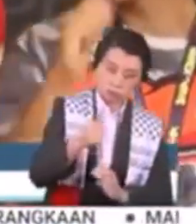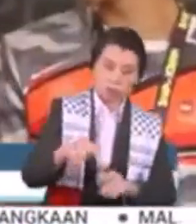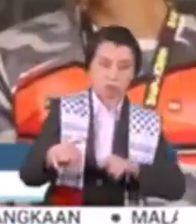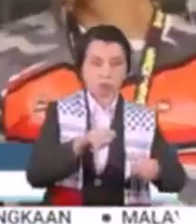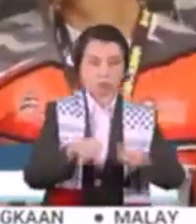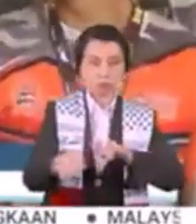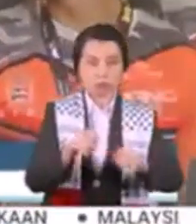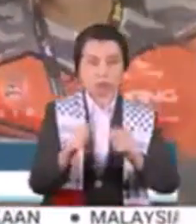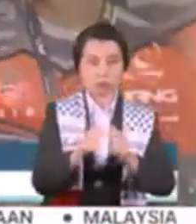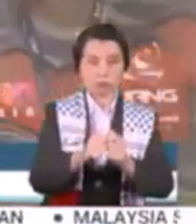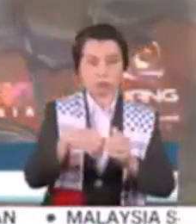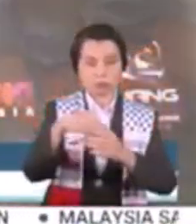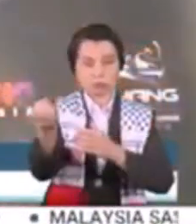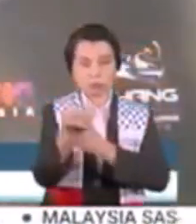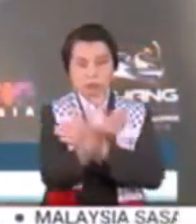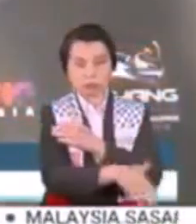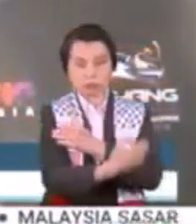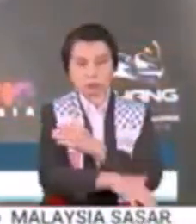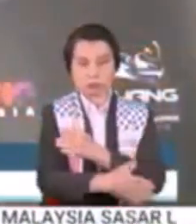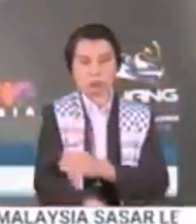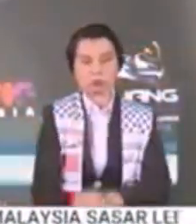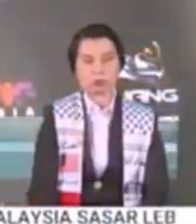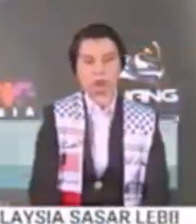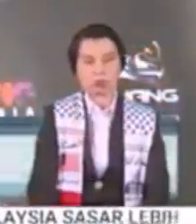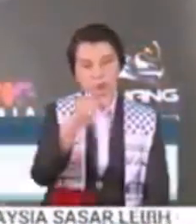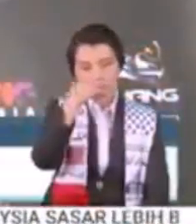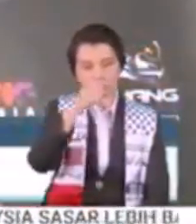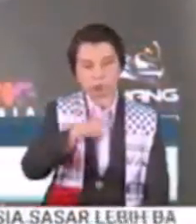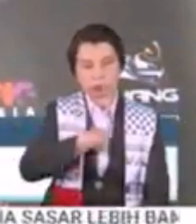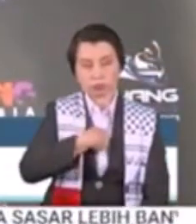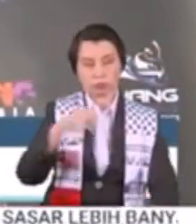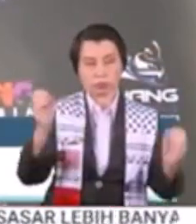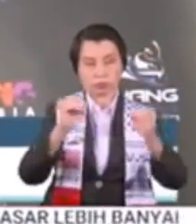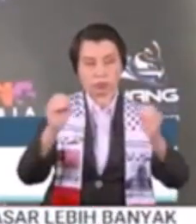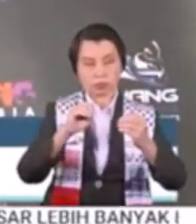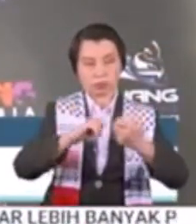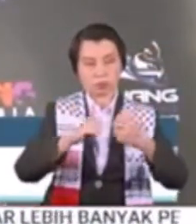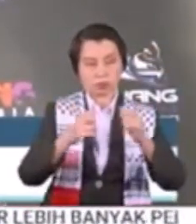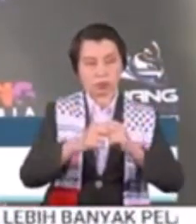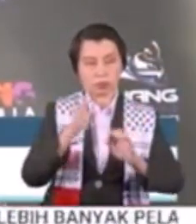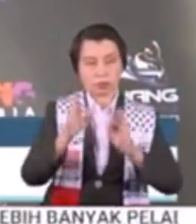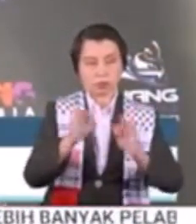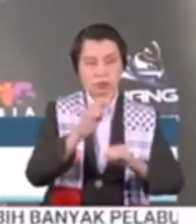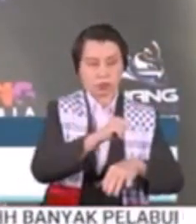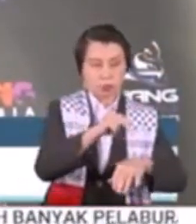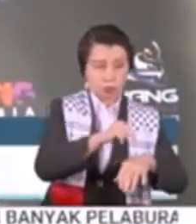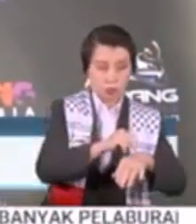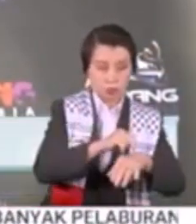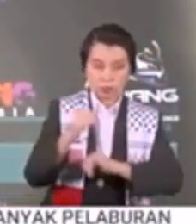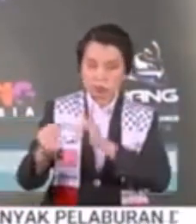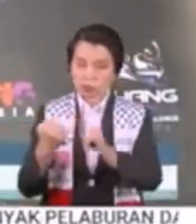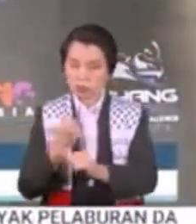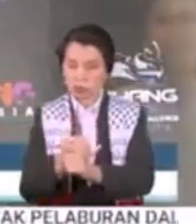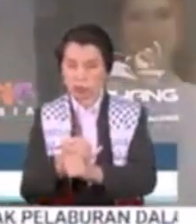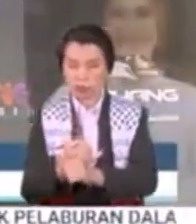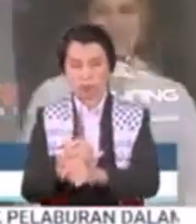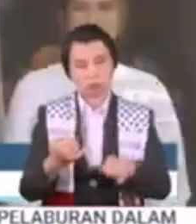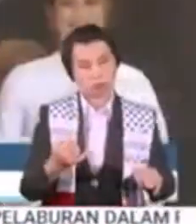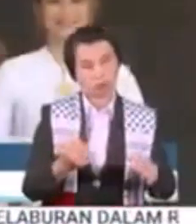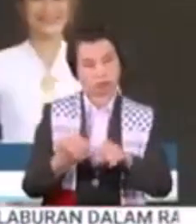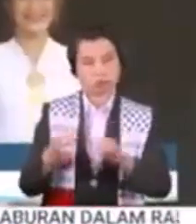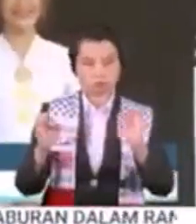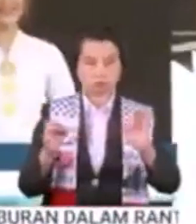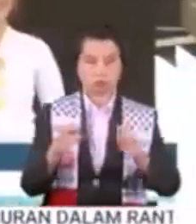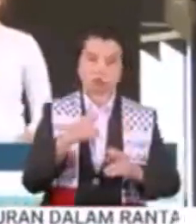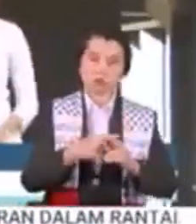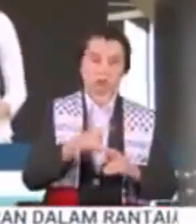bersama atlet luar negara. So bagi saya tak ada masalah kalau international dengan national. Bagi saya international dengan national ni